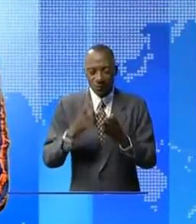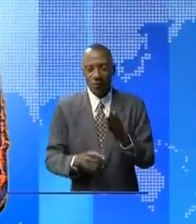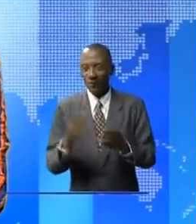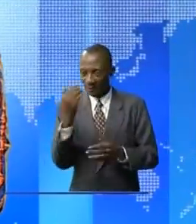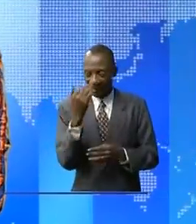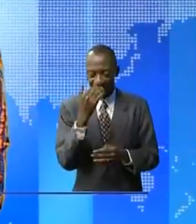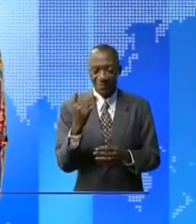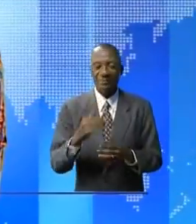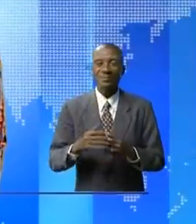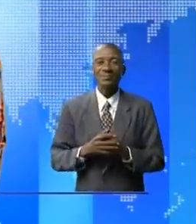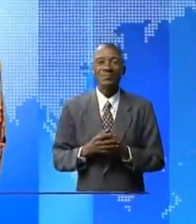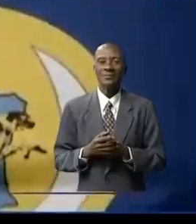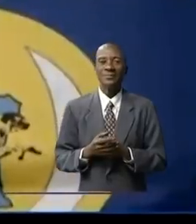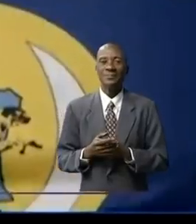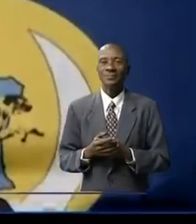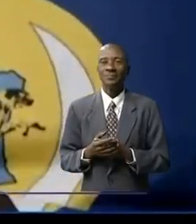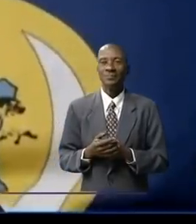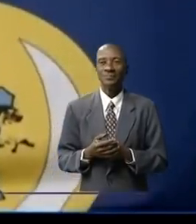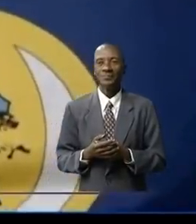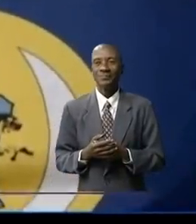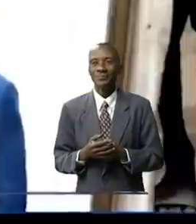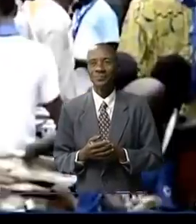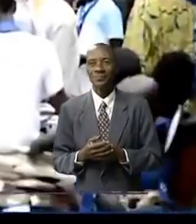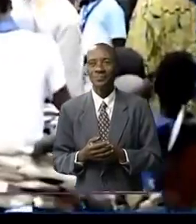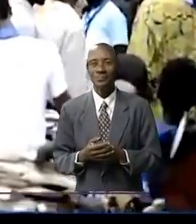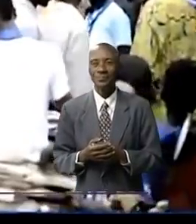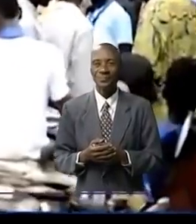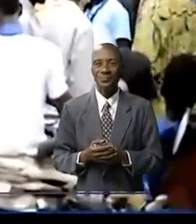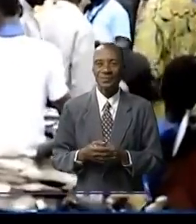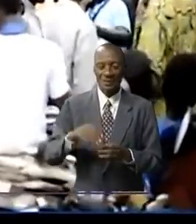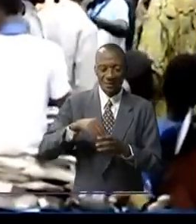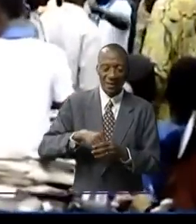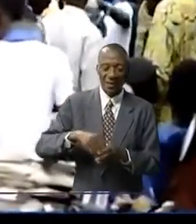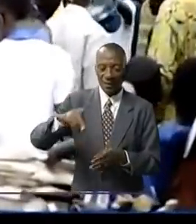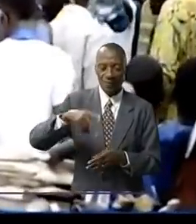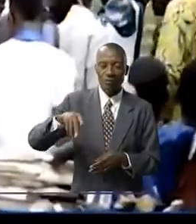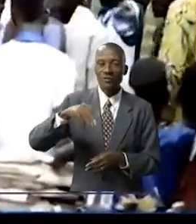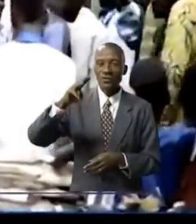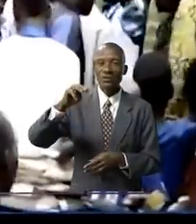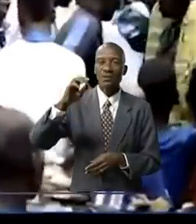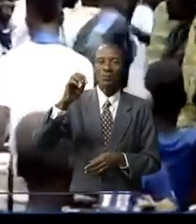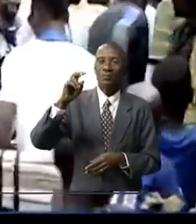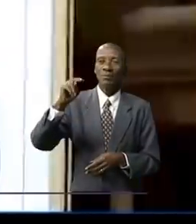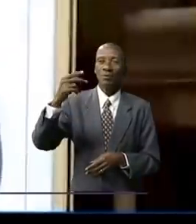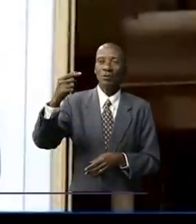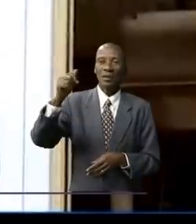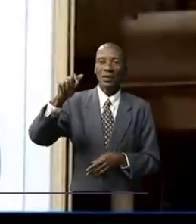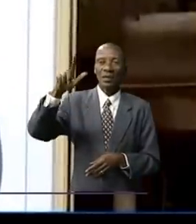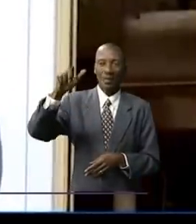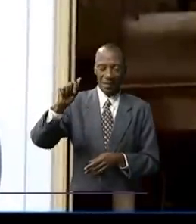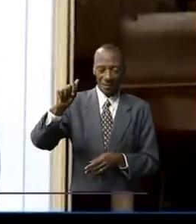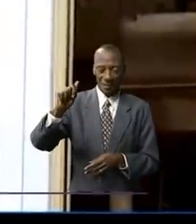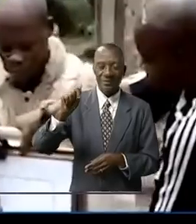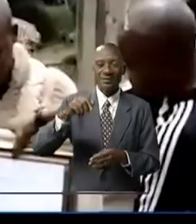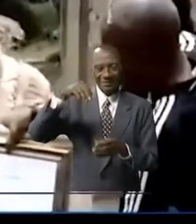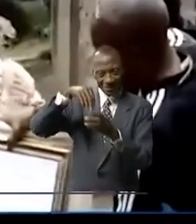coronavirus. Reportage. Seul bureau officiel de province des Mangala, plus précisément dans les territoires de Bongandanga, sont la